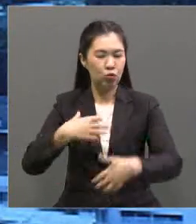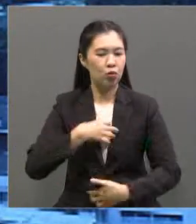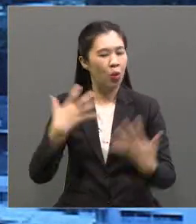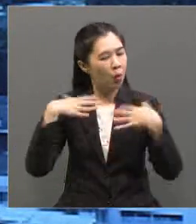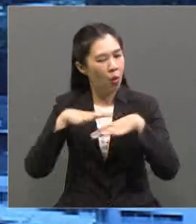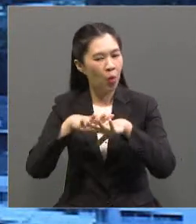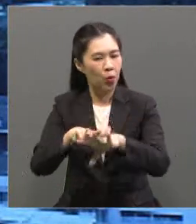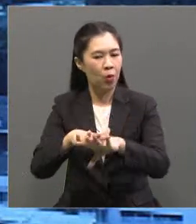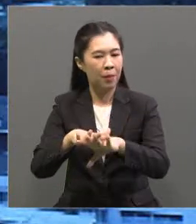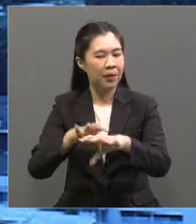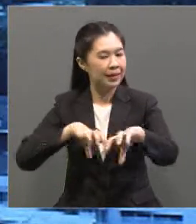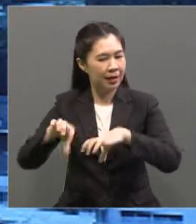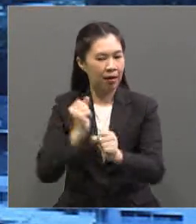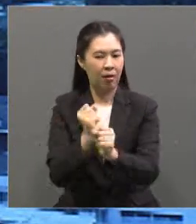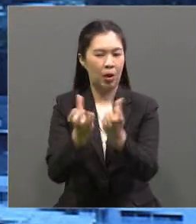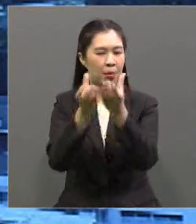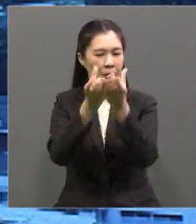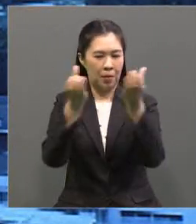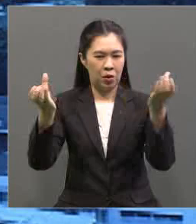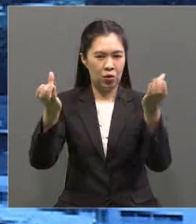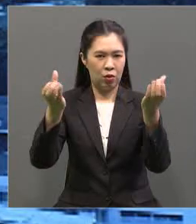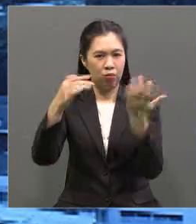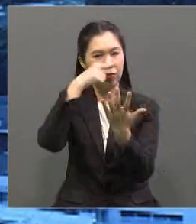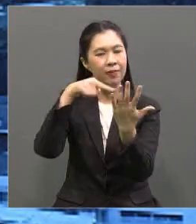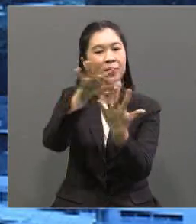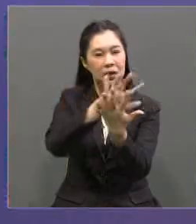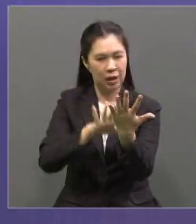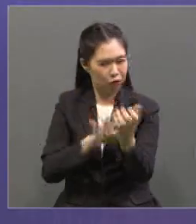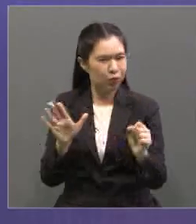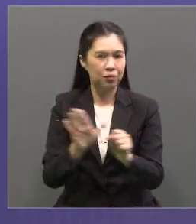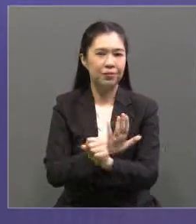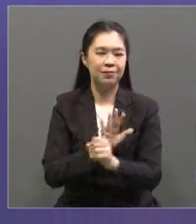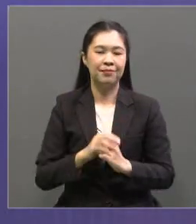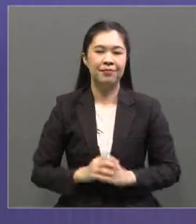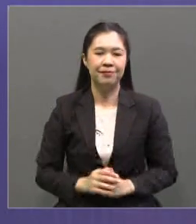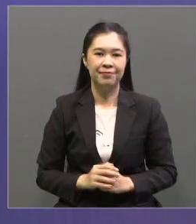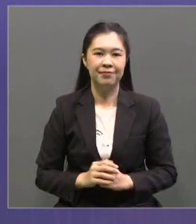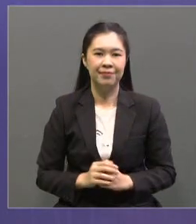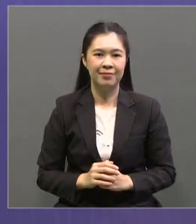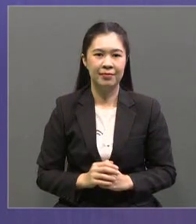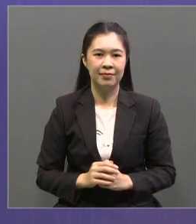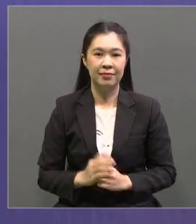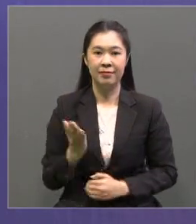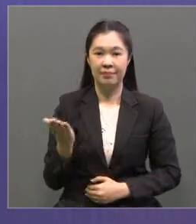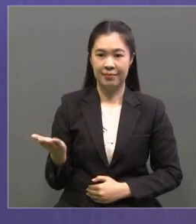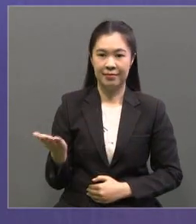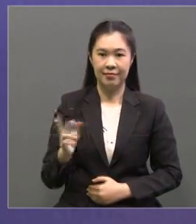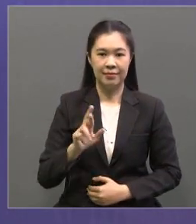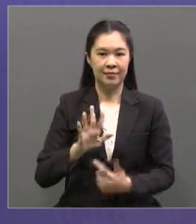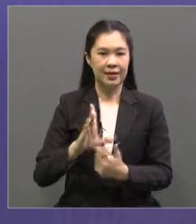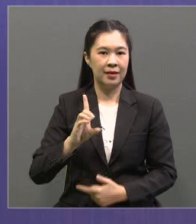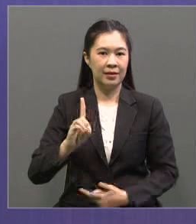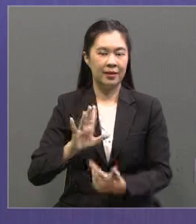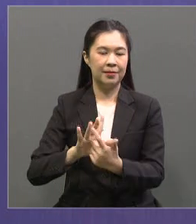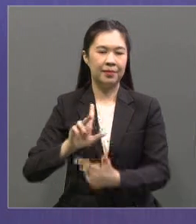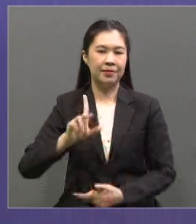มเพื่อให้เป็นรัฐธรรมนูญที่เป็นของคนไทยทุกคนโดยแท้จริงค่ะโดยเรื่องนี้ค่ะนางรัตเกล้าอินทวงศ์สุวรรณ